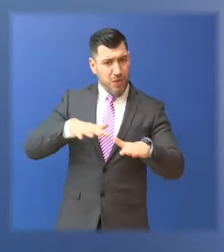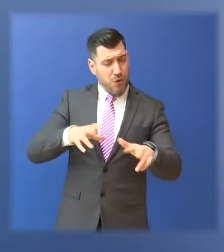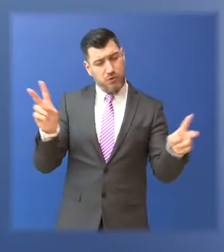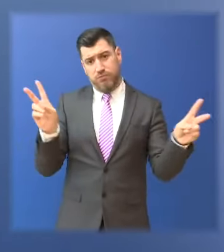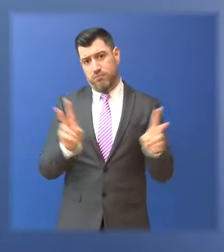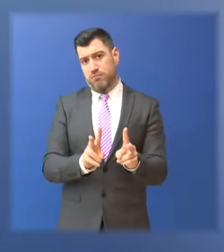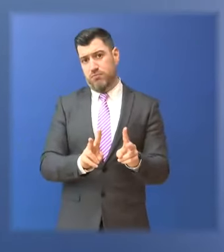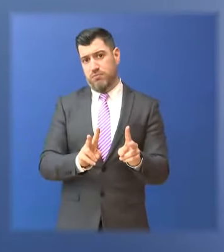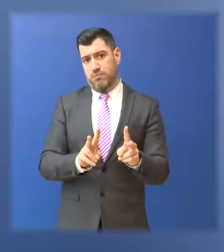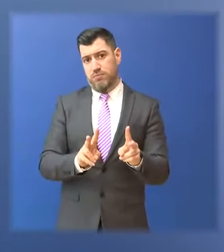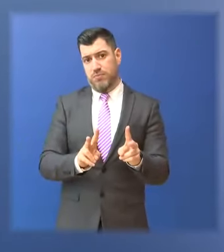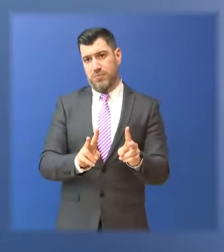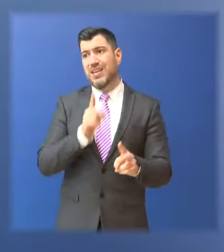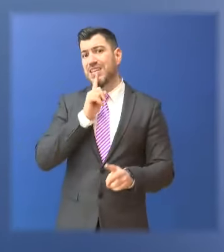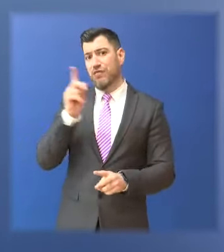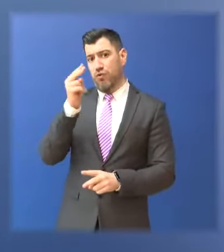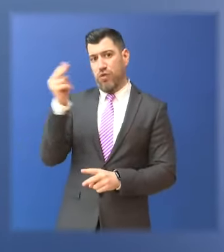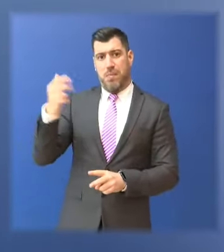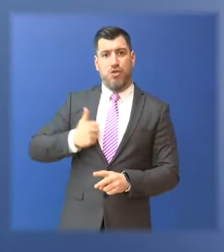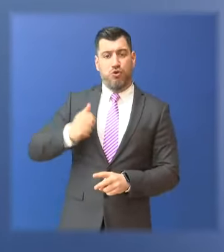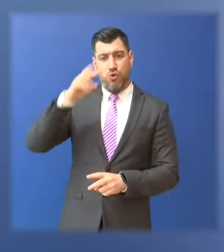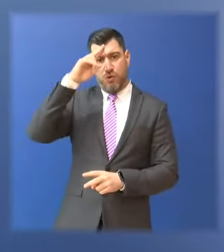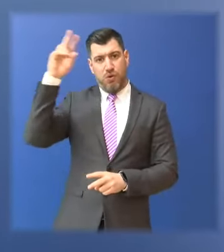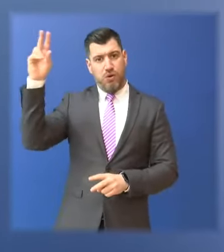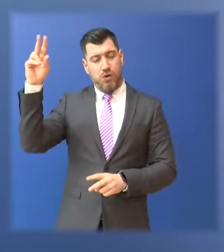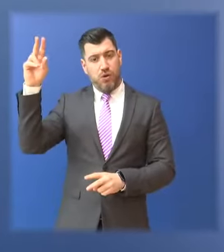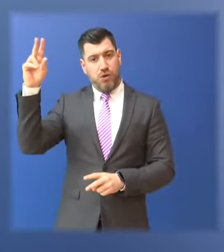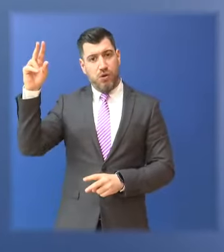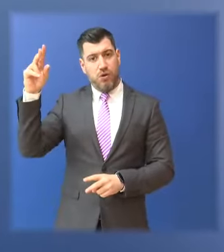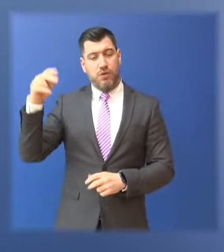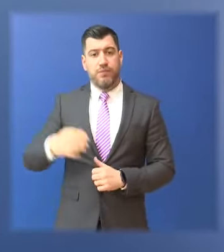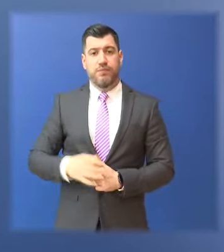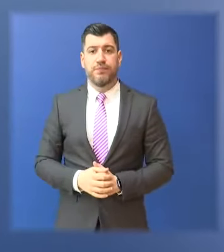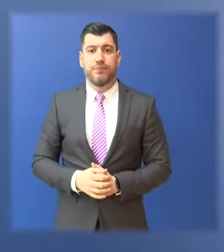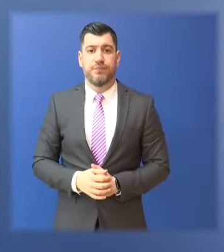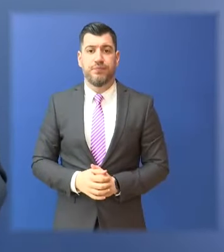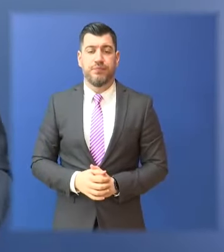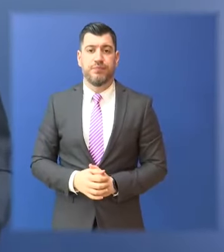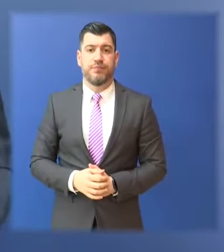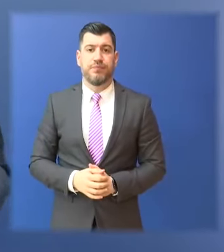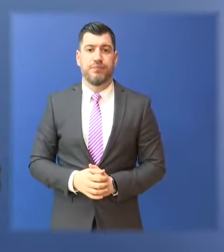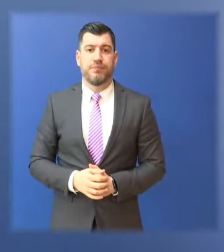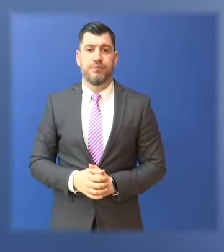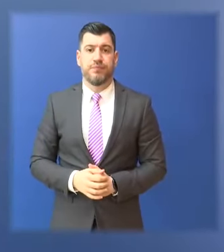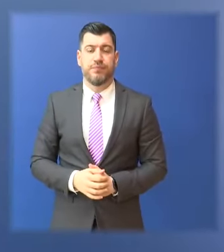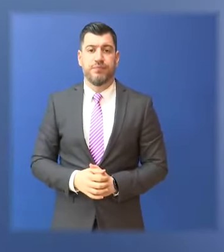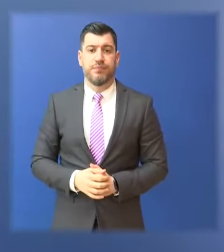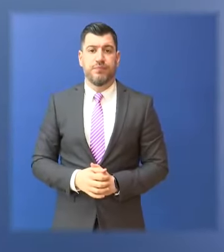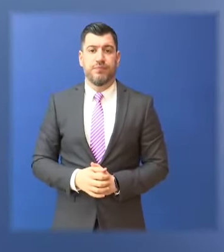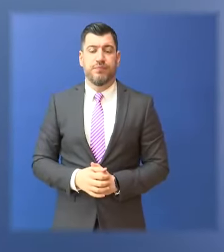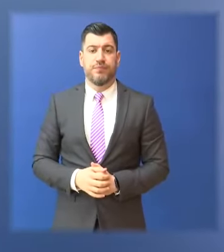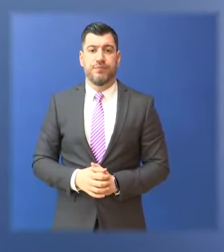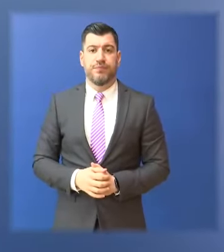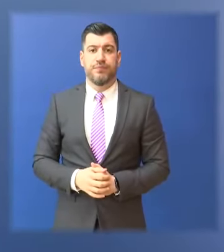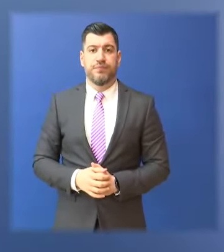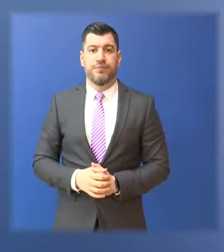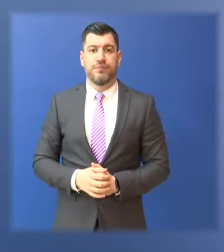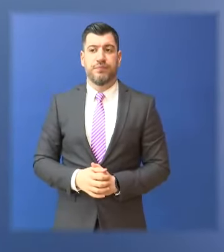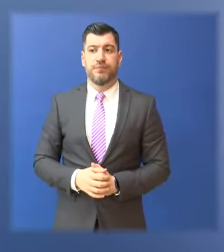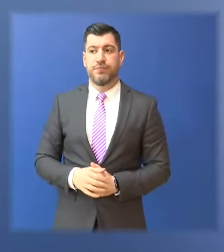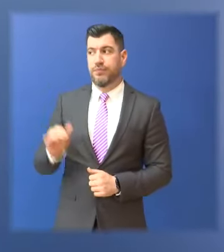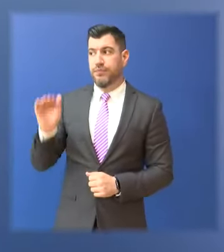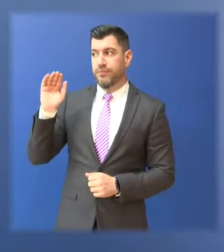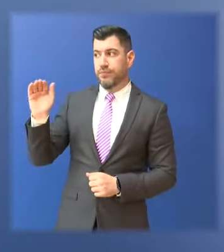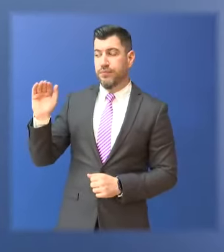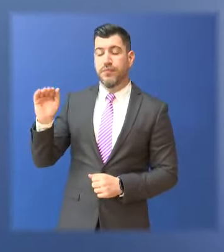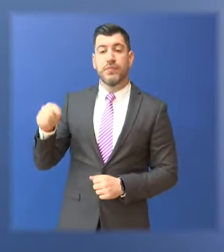που ήμασταν. Και να θυμίζουμε εμείς με τις πρωτοβουλίες μας που θέλουμε να πάμε. Ελάτε. Παρ' όλα αυτά, σήμερα είναι μια ημέρα που